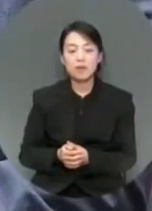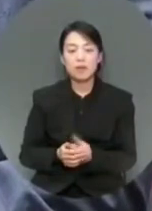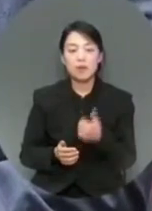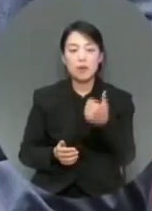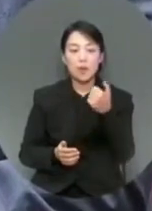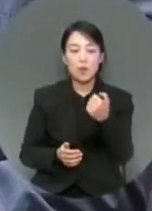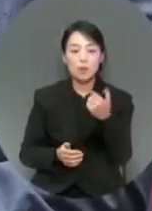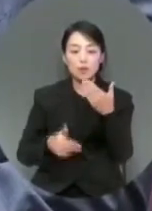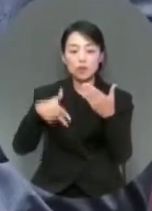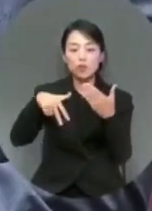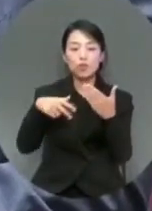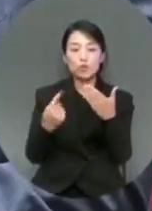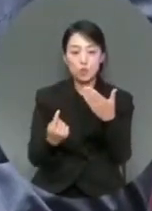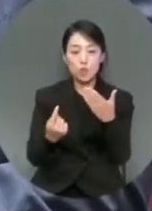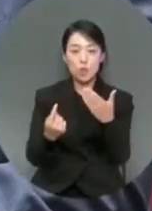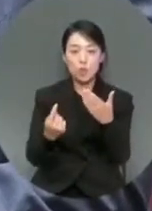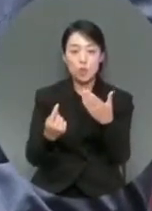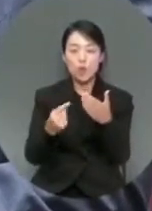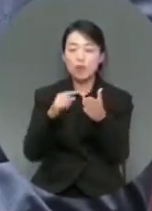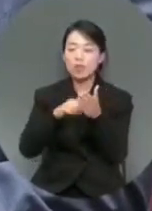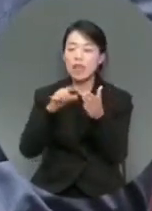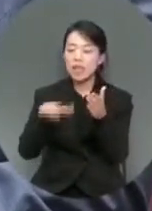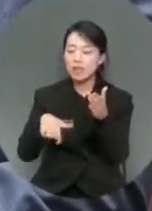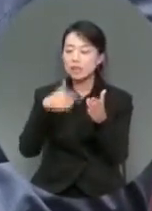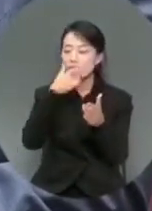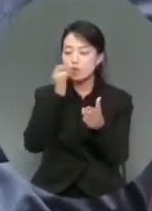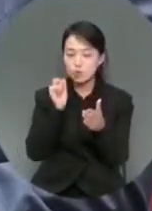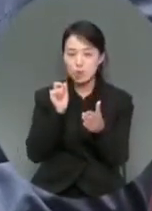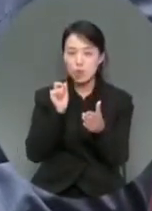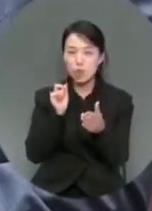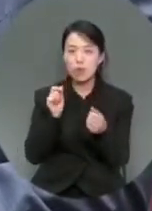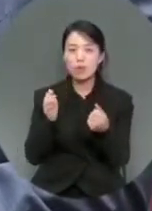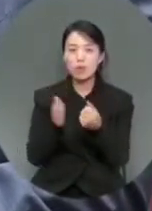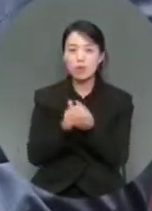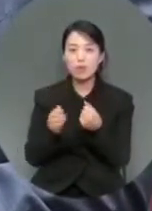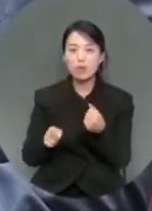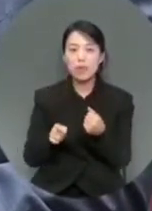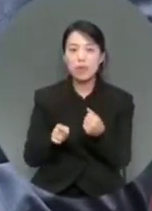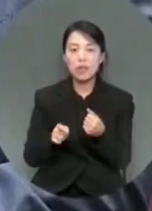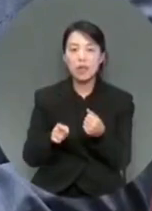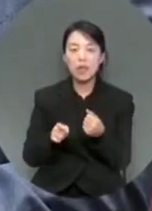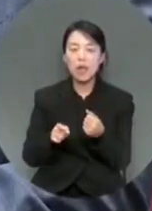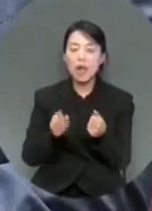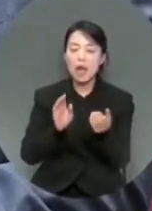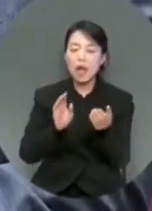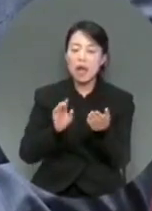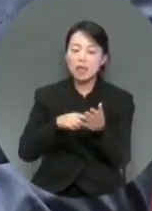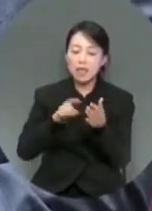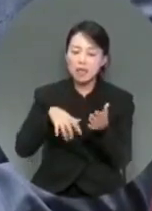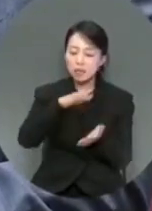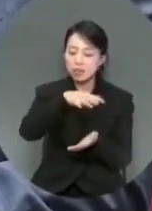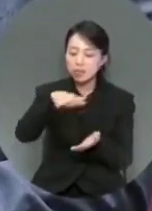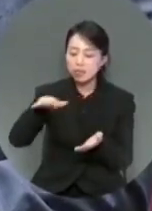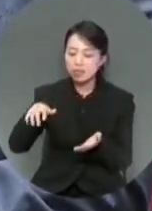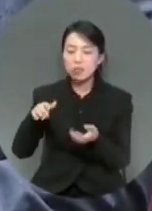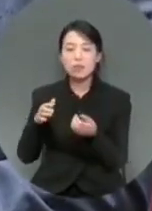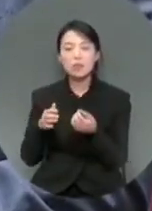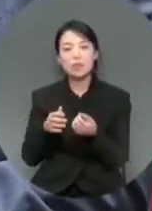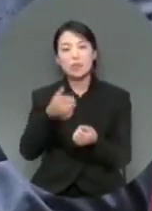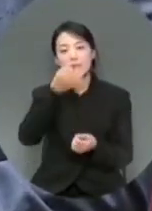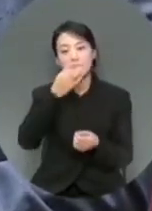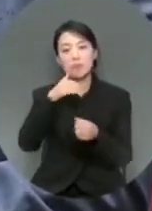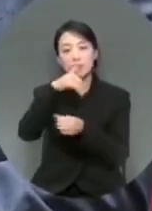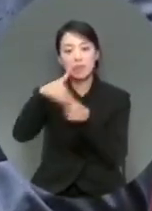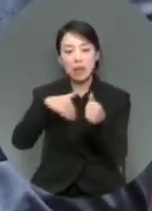59조 규모의 세수 결손이 발생하면서 중장기적인 세입 기반이 굉장히 어려워졌는데 그래서.